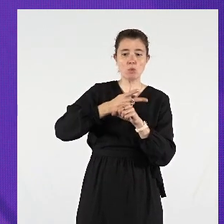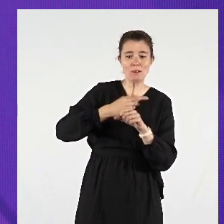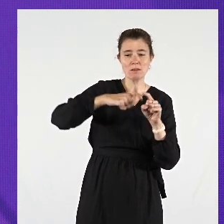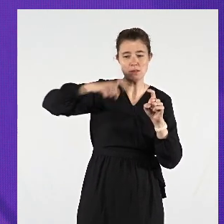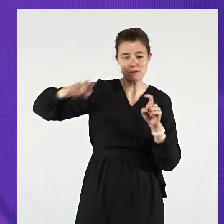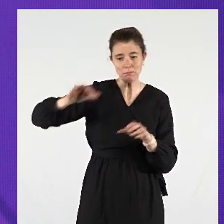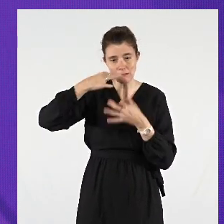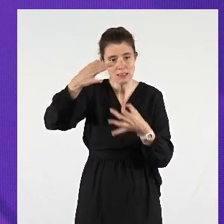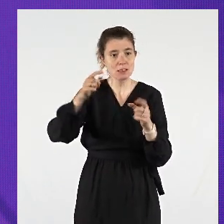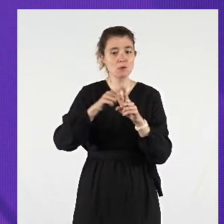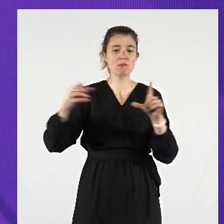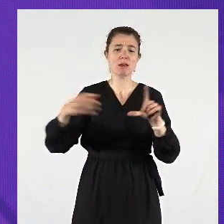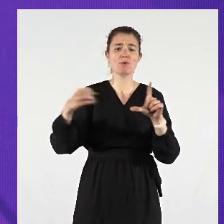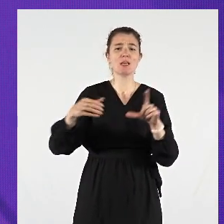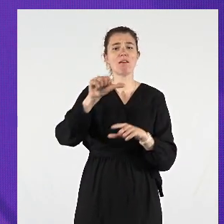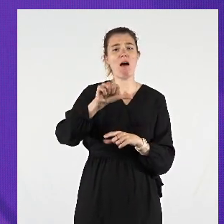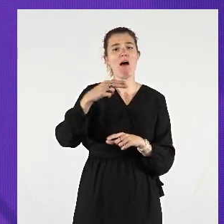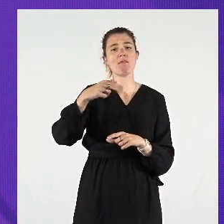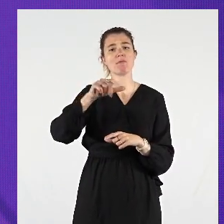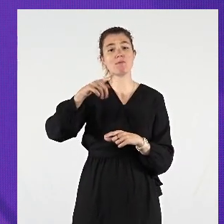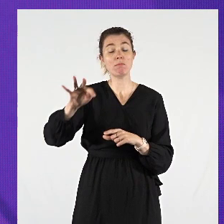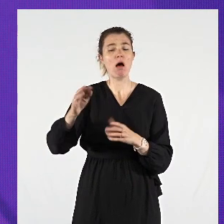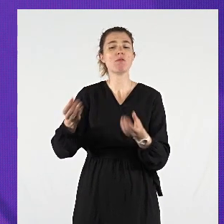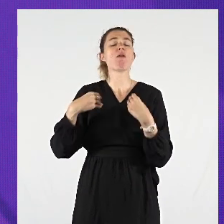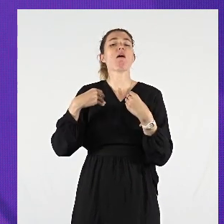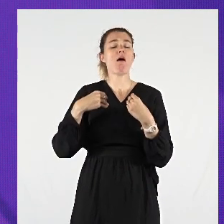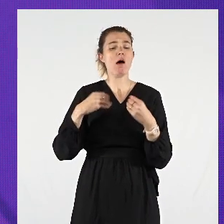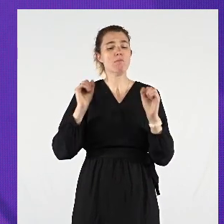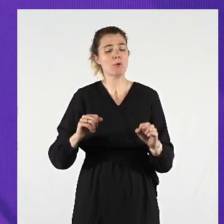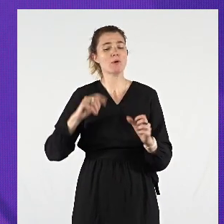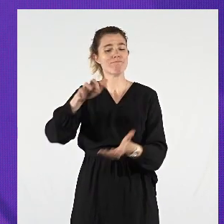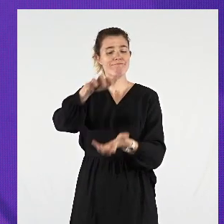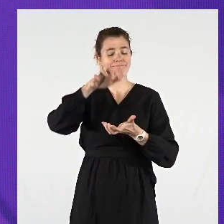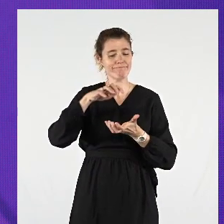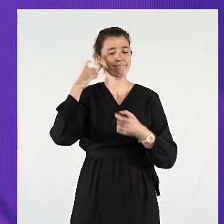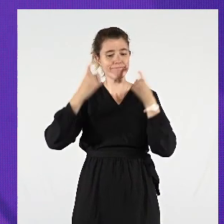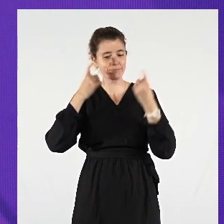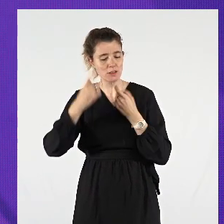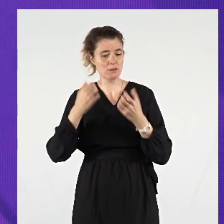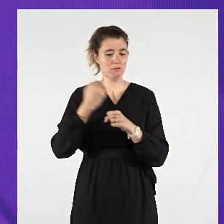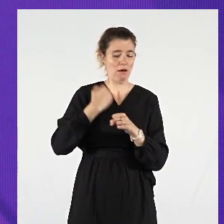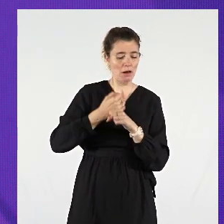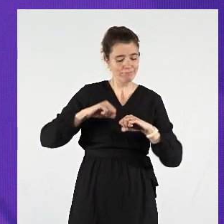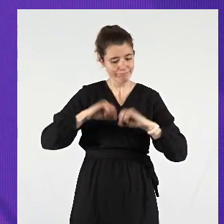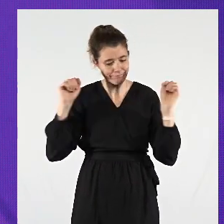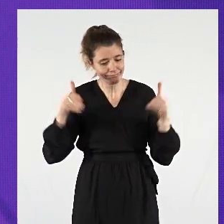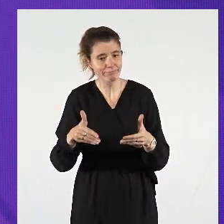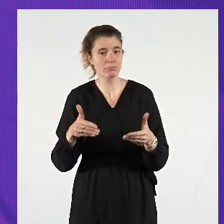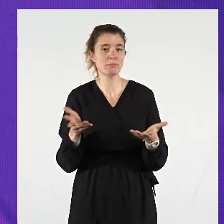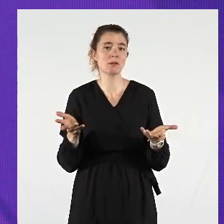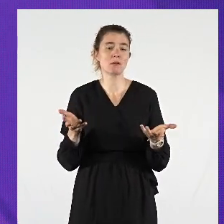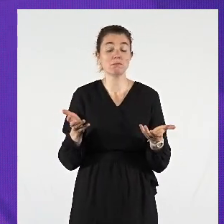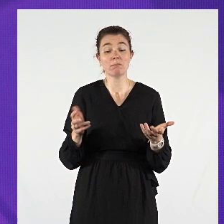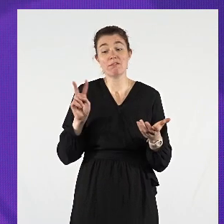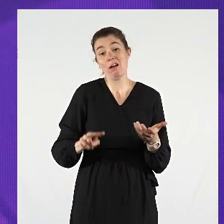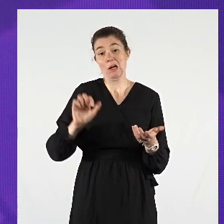de l'ANAP qu'en fait, on a pu retravailler ces données. Ce qui est un peu regrettable, c'est